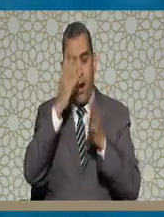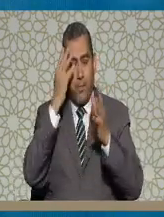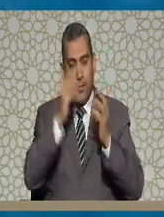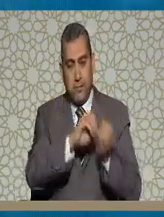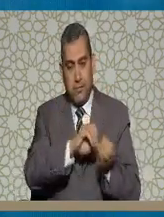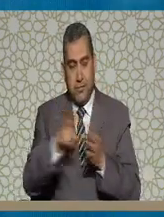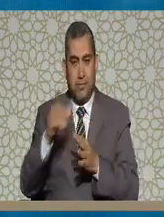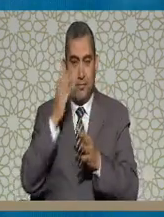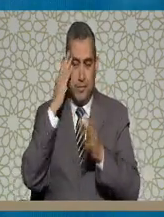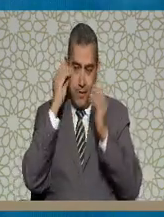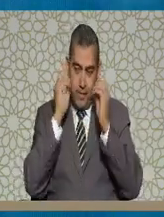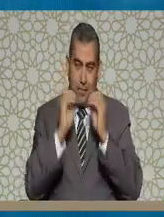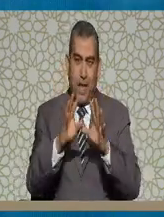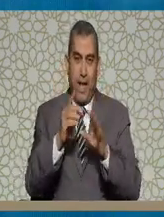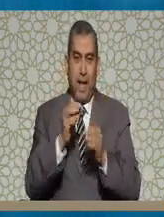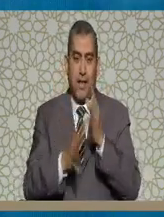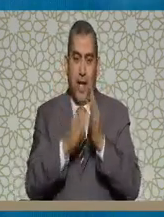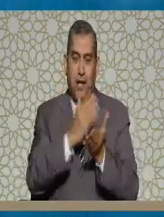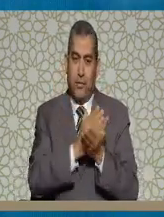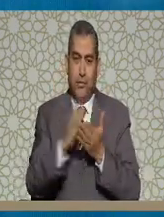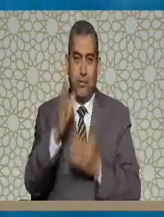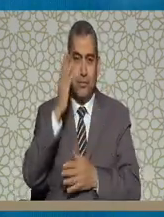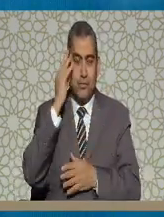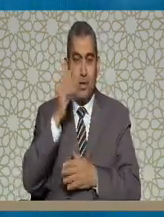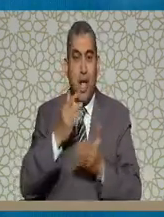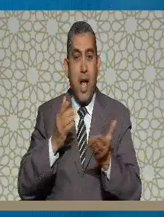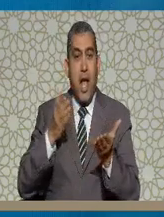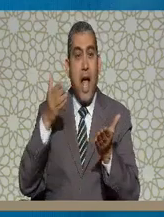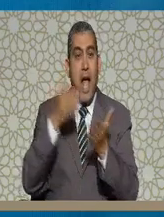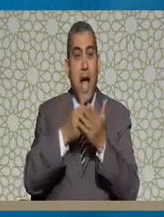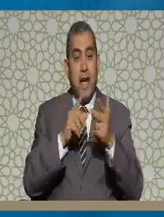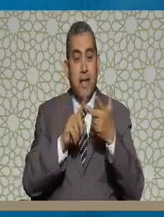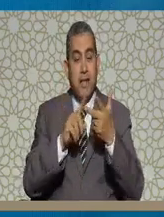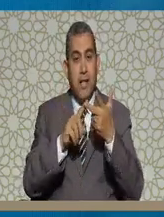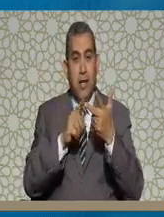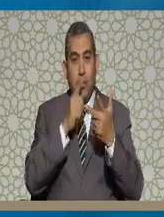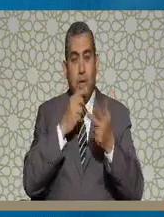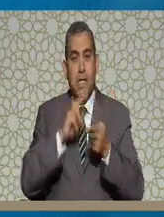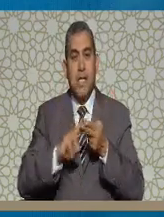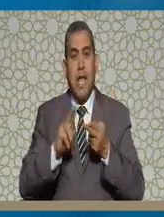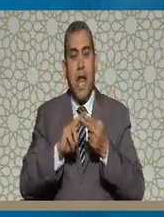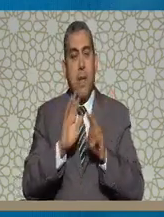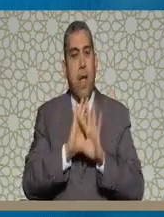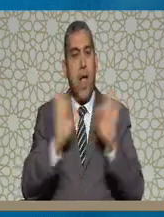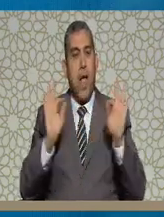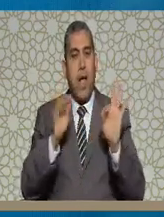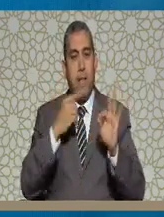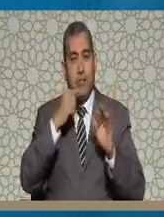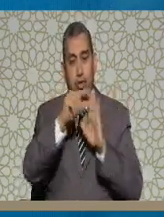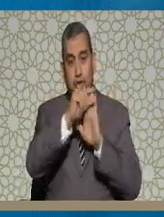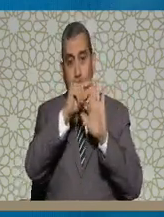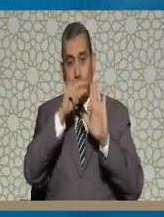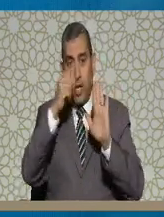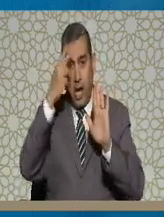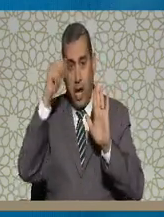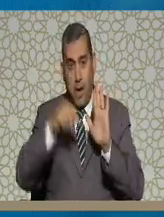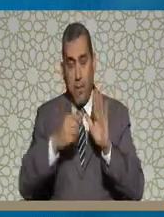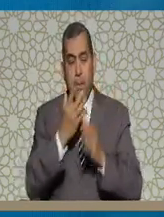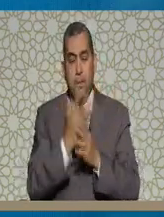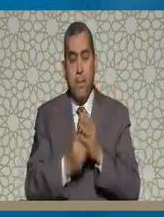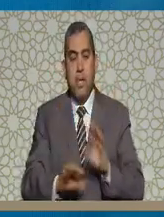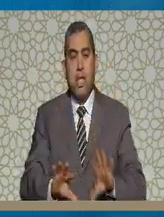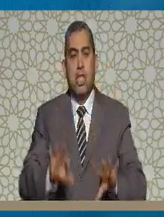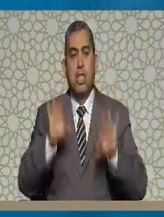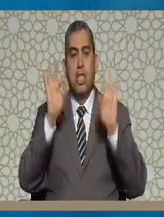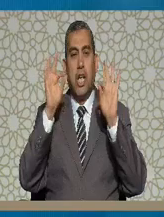والمحطه الاخيره دي المفروض بيحصل فيها تمام السلام وهيكون شعارها الميلاد الجديد اللي